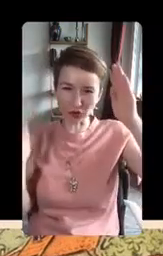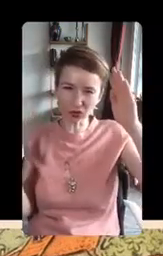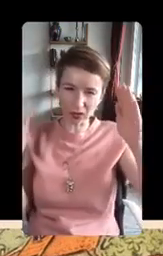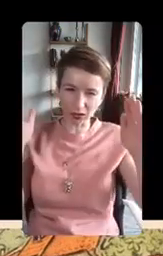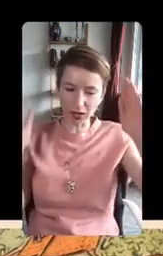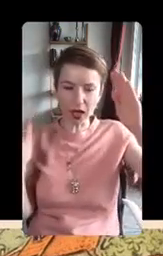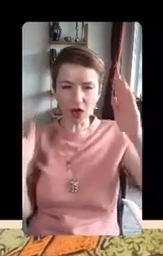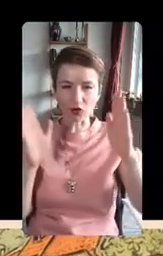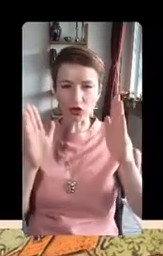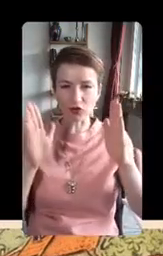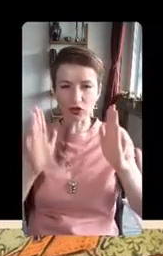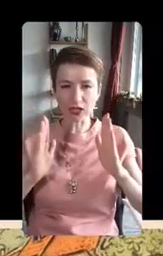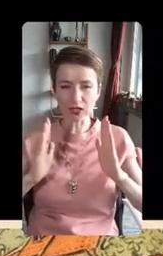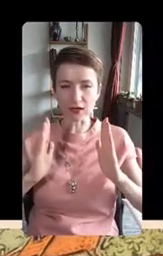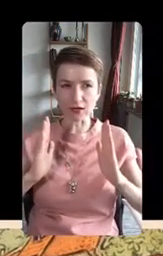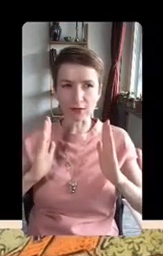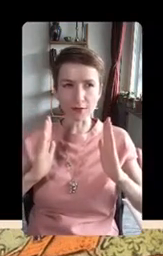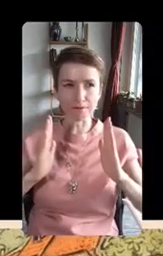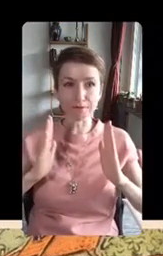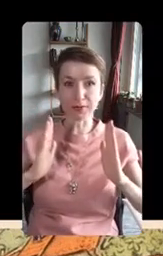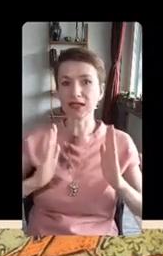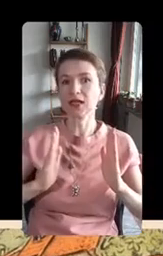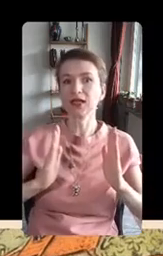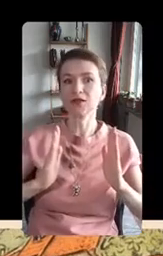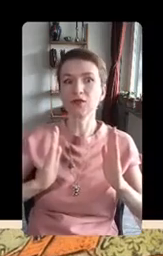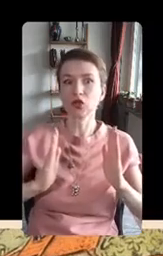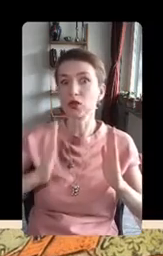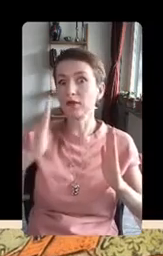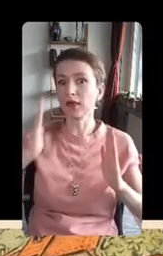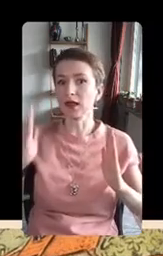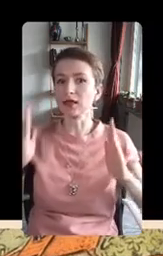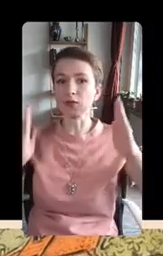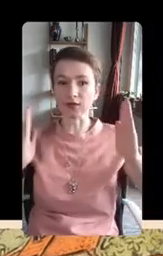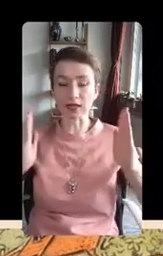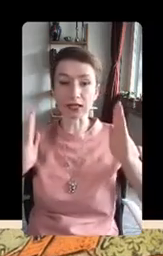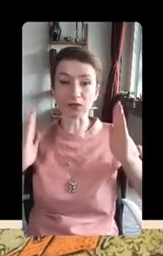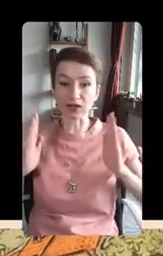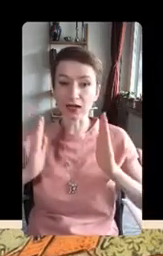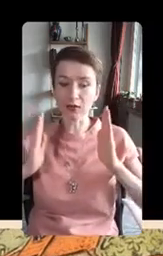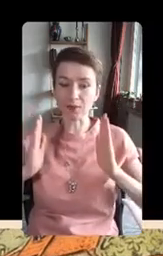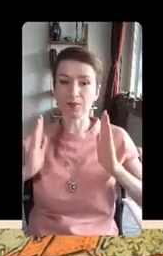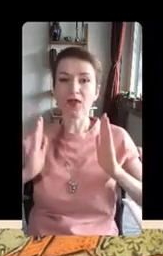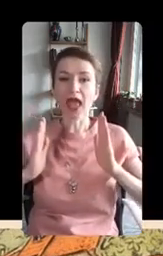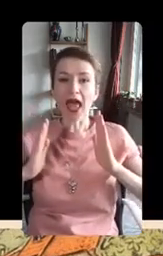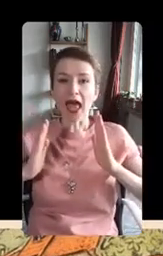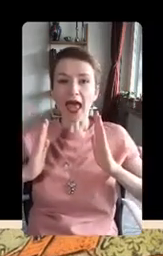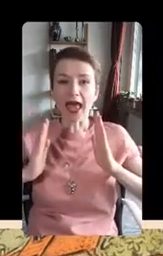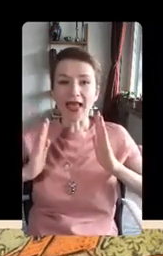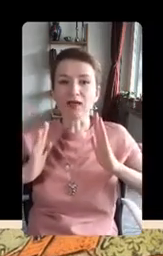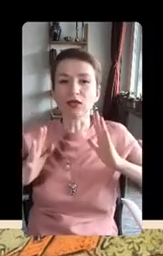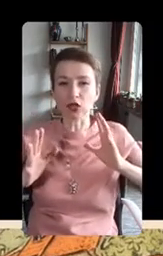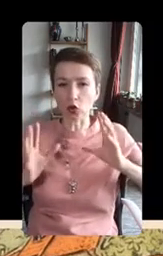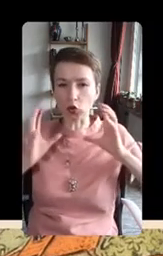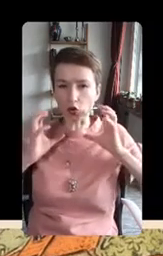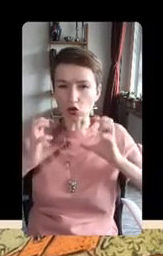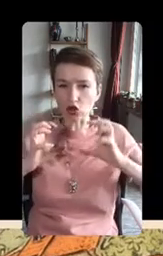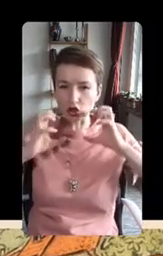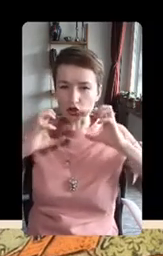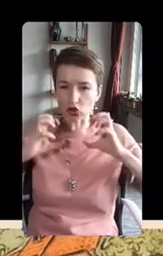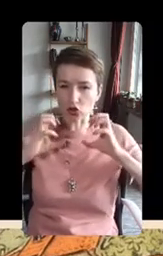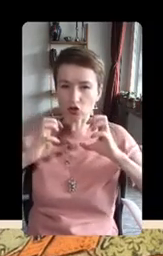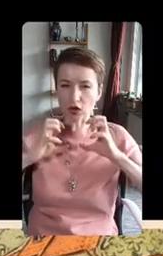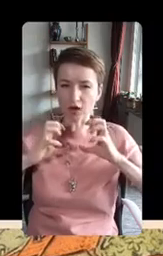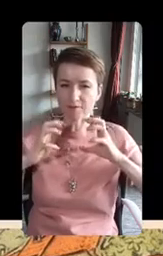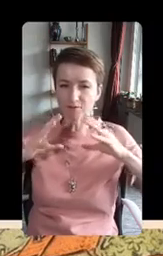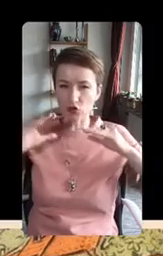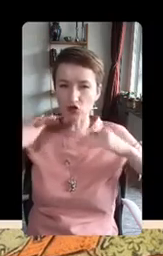этот промежуток, вот эти вот, знаете, пространство между 19 и 20 веками, это было такое